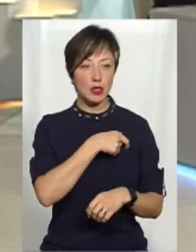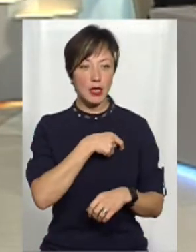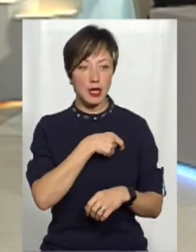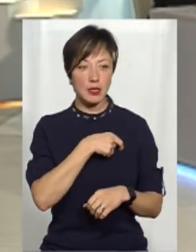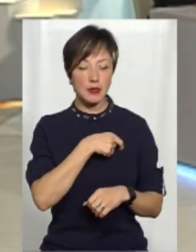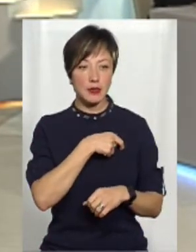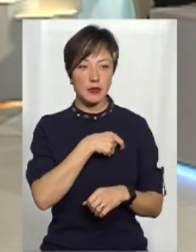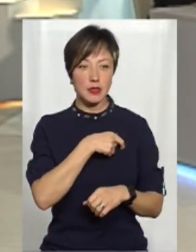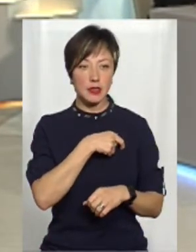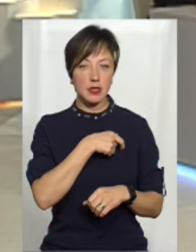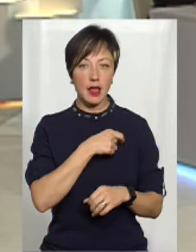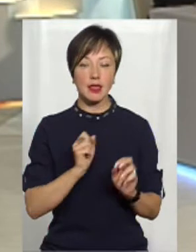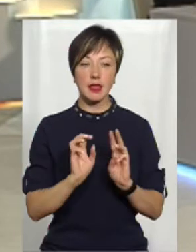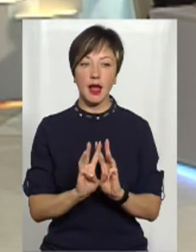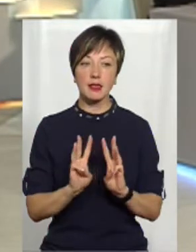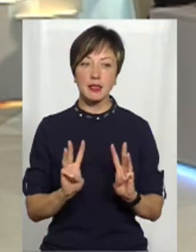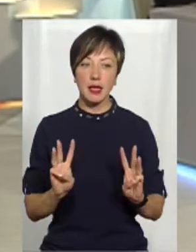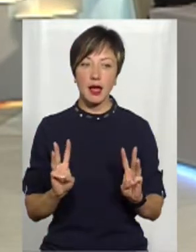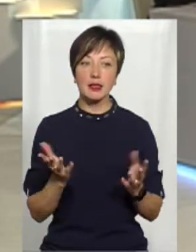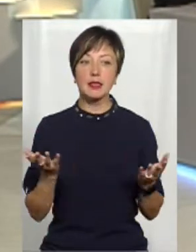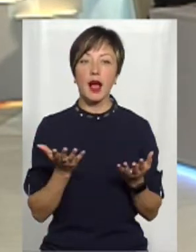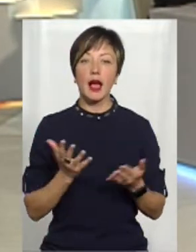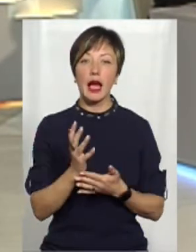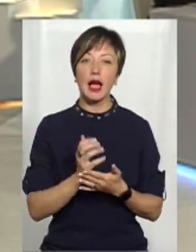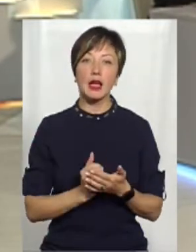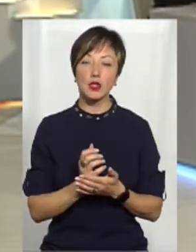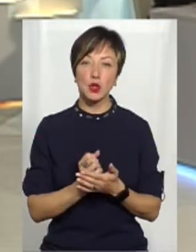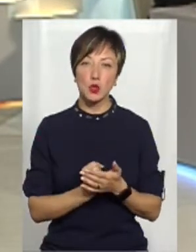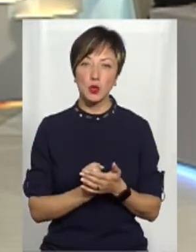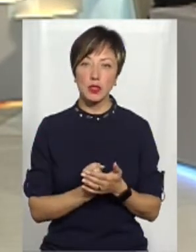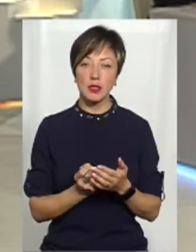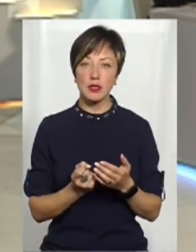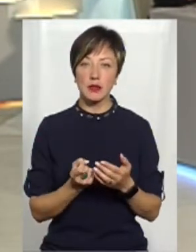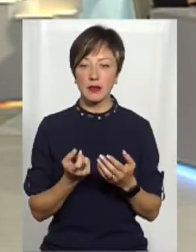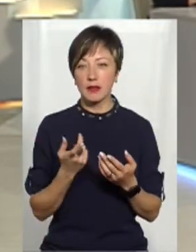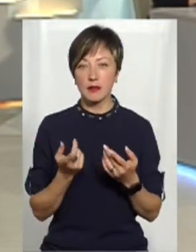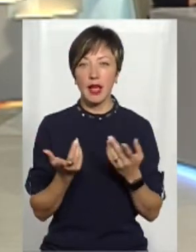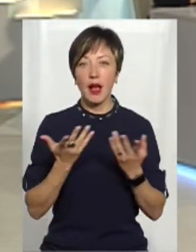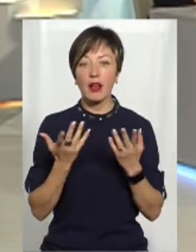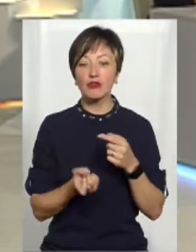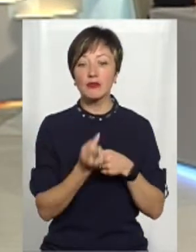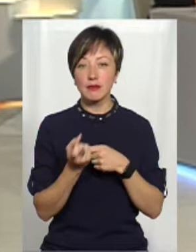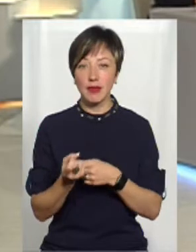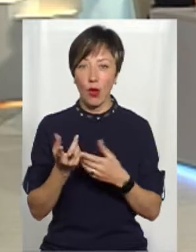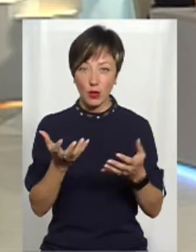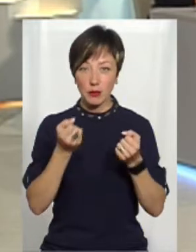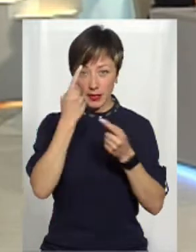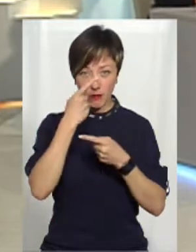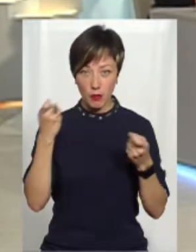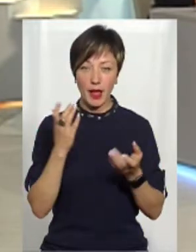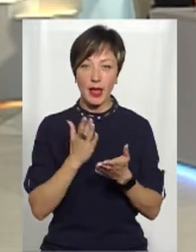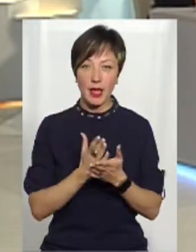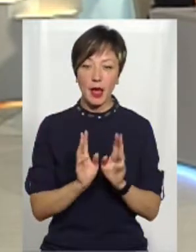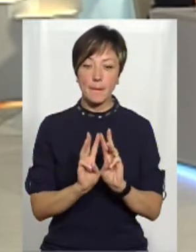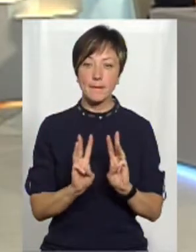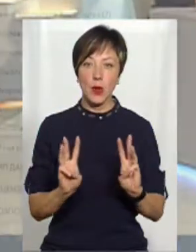із на сайті. З яких ресурсів взагалі можна це отримати? От є такий